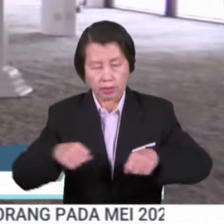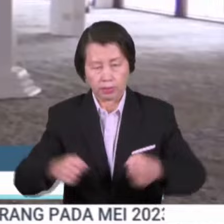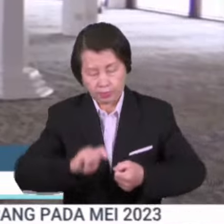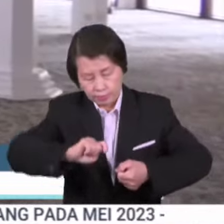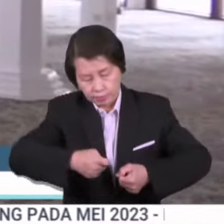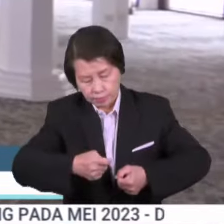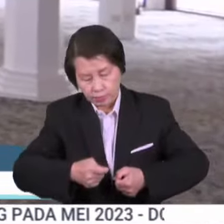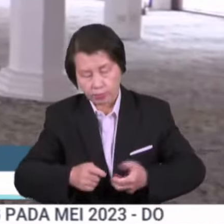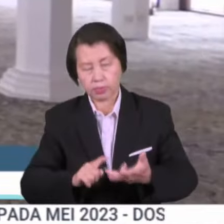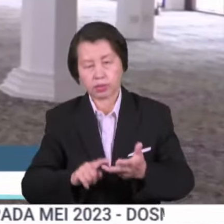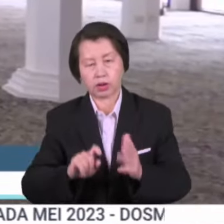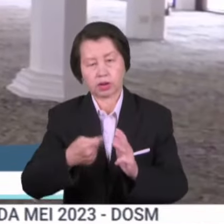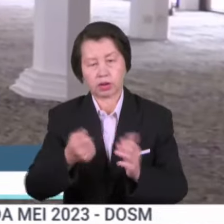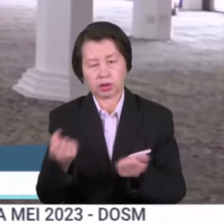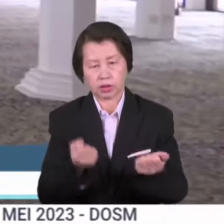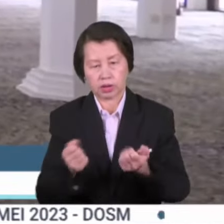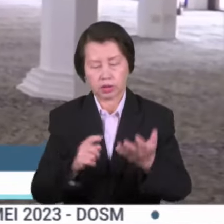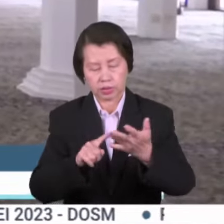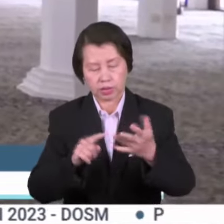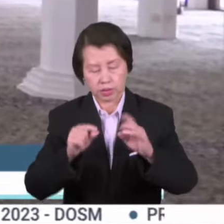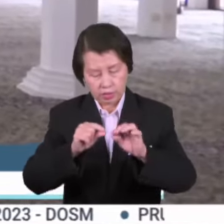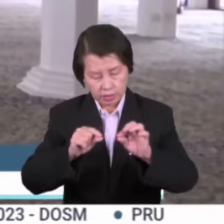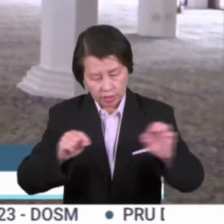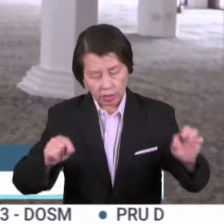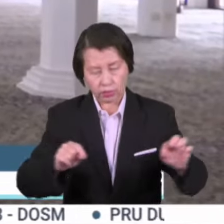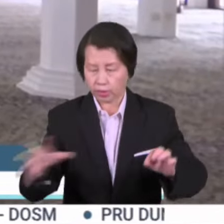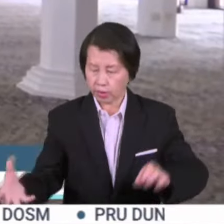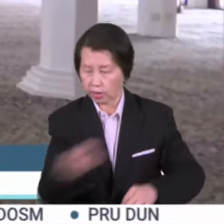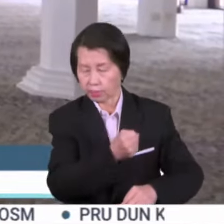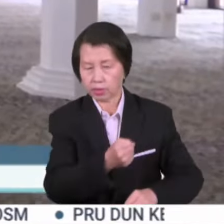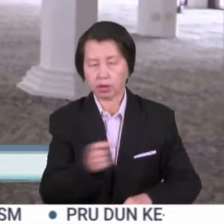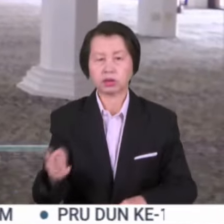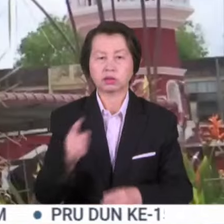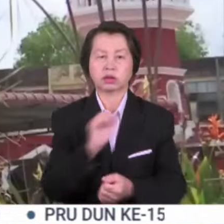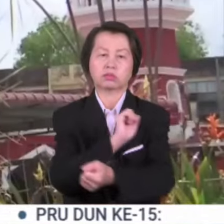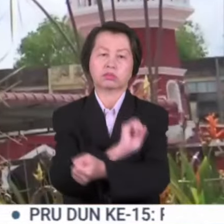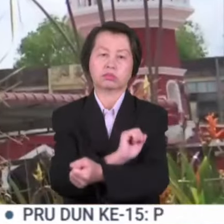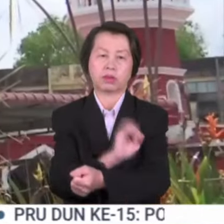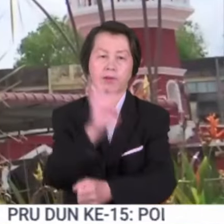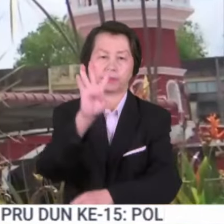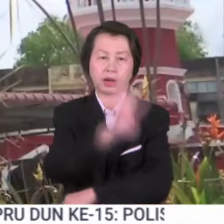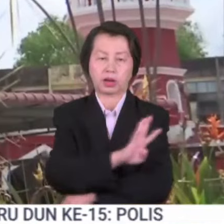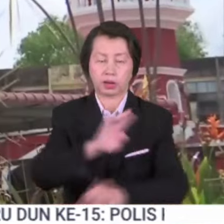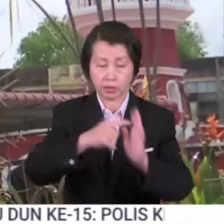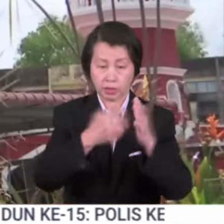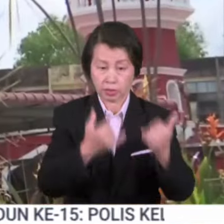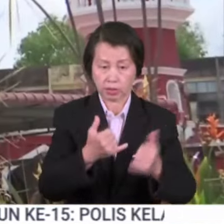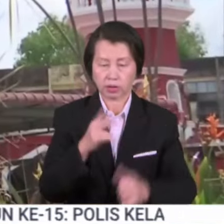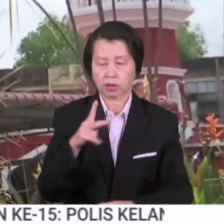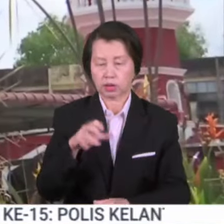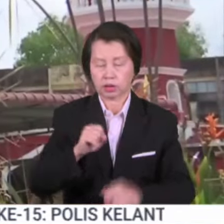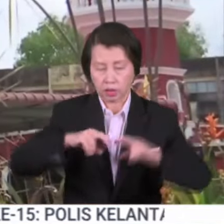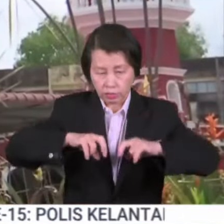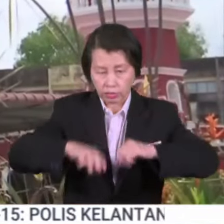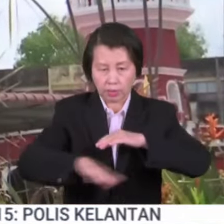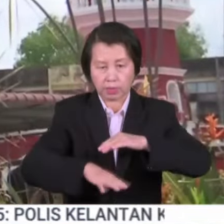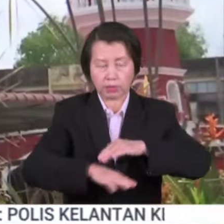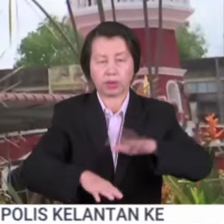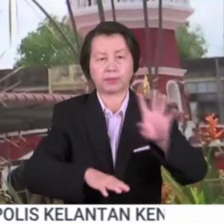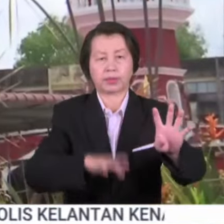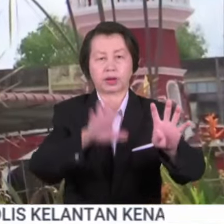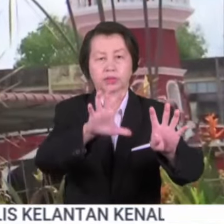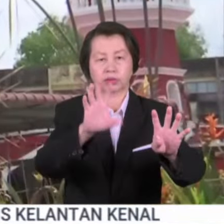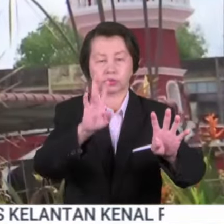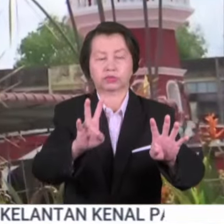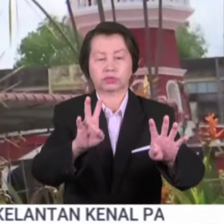anak kunci kereta dan seutas dawai suspek Doraemon 4 hari pemula hari ini dan Casey siasat dibawah